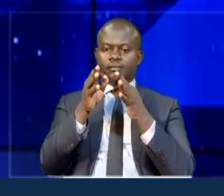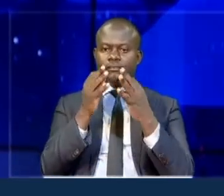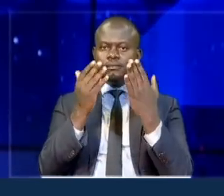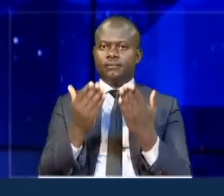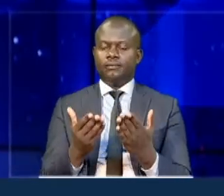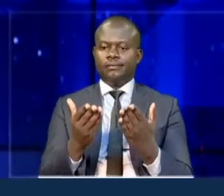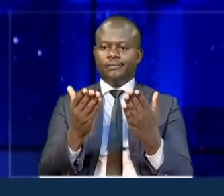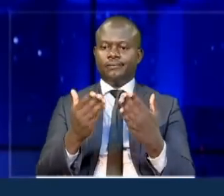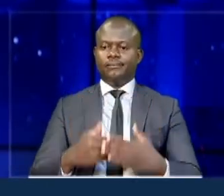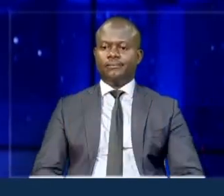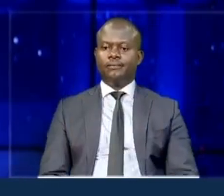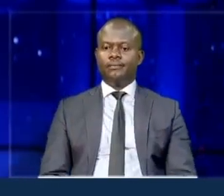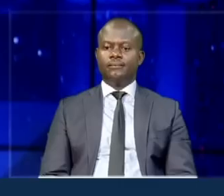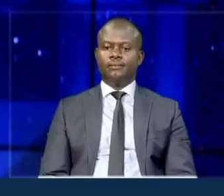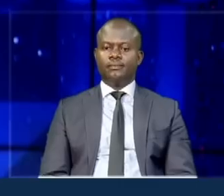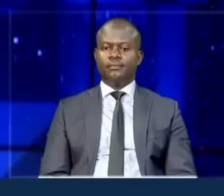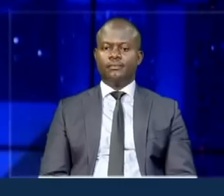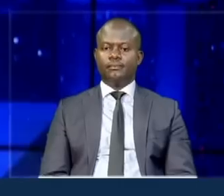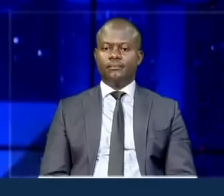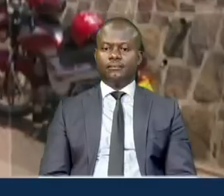na Byron Dayambashe